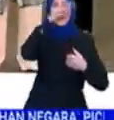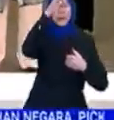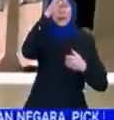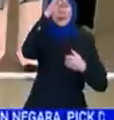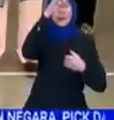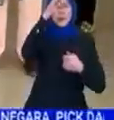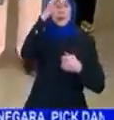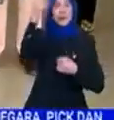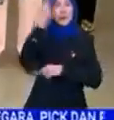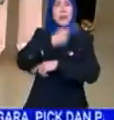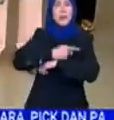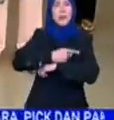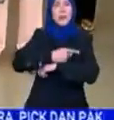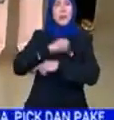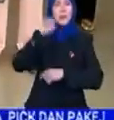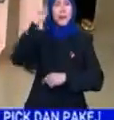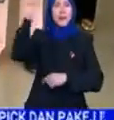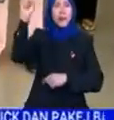Indonesia